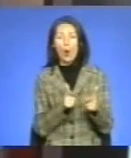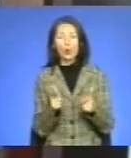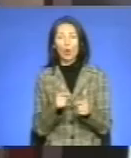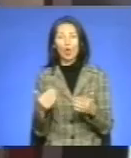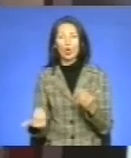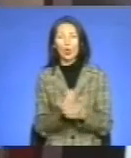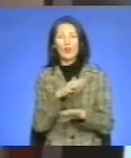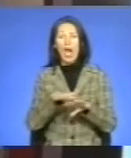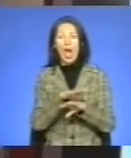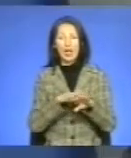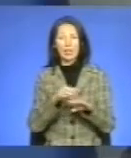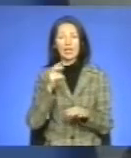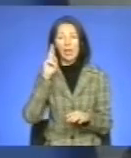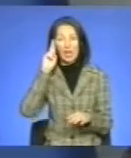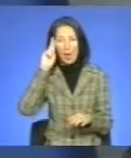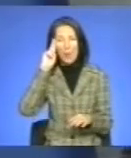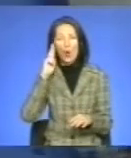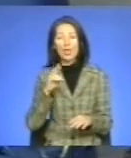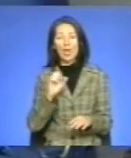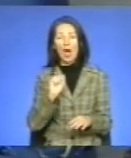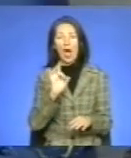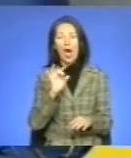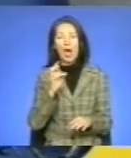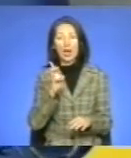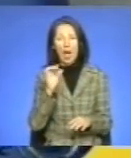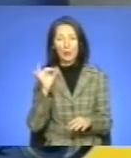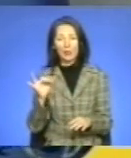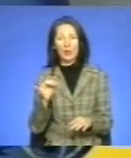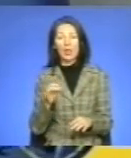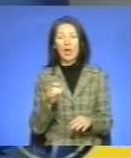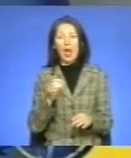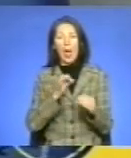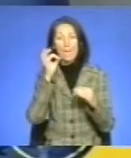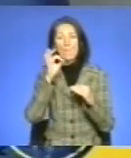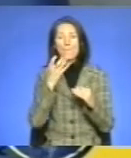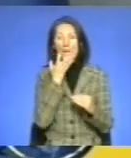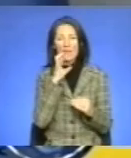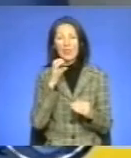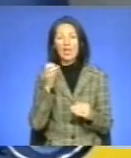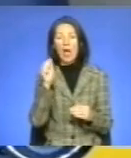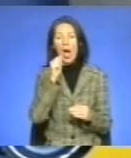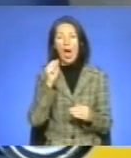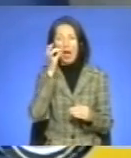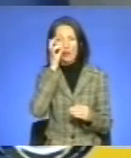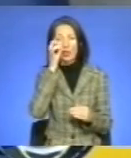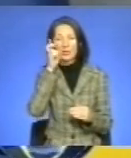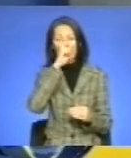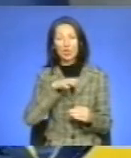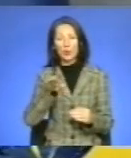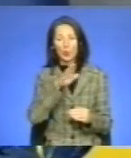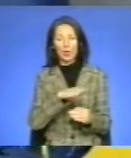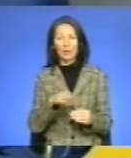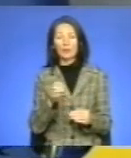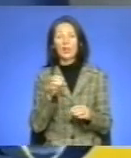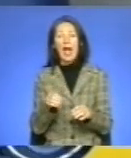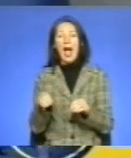та Південно-Африканська Республіка. Загалом у 2012 році аграрний експорт продемонстрував безпрецедентне